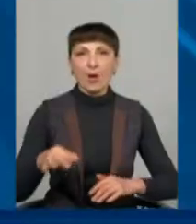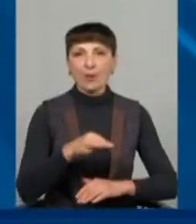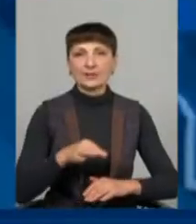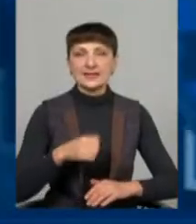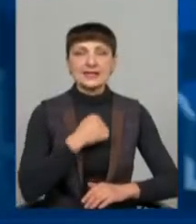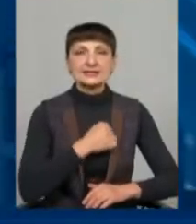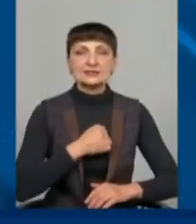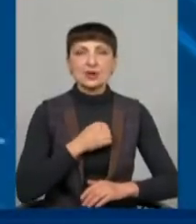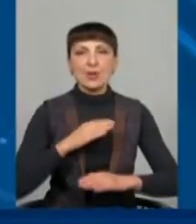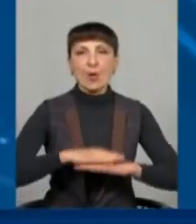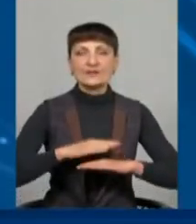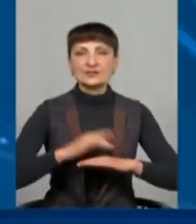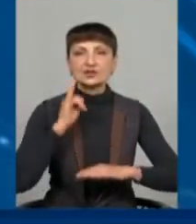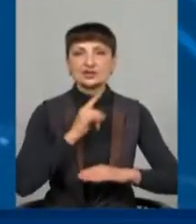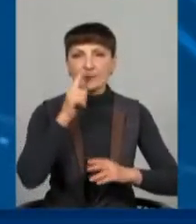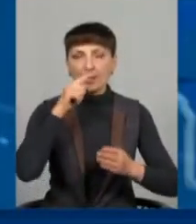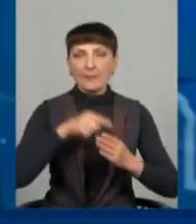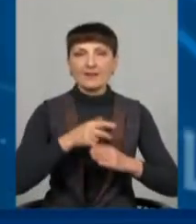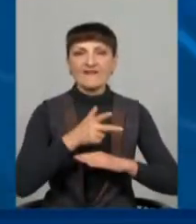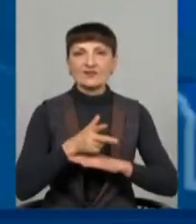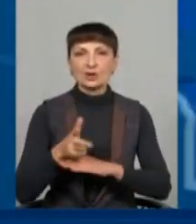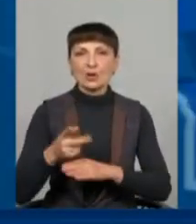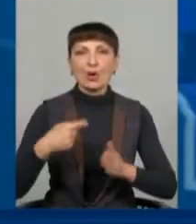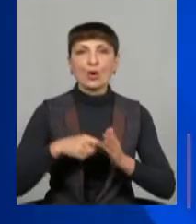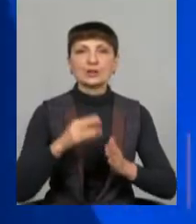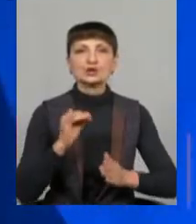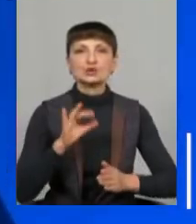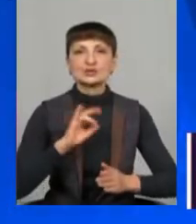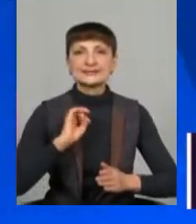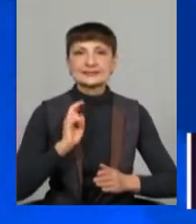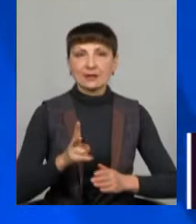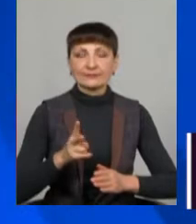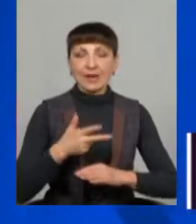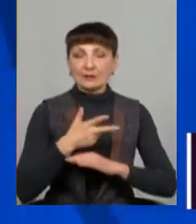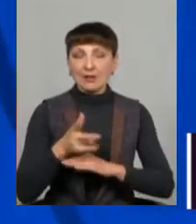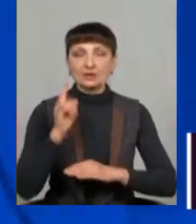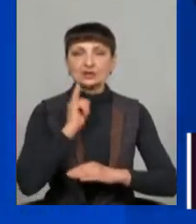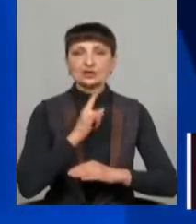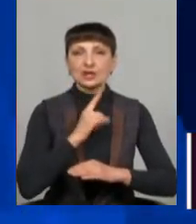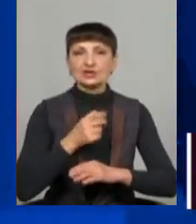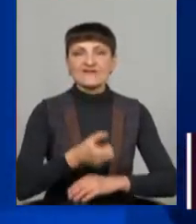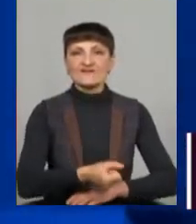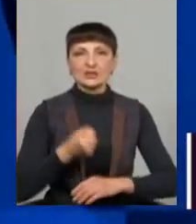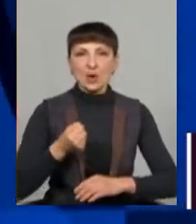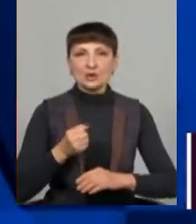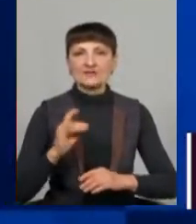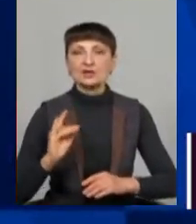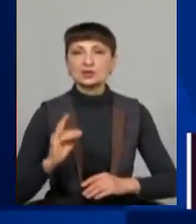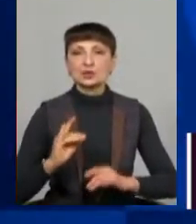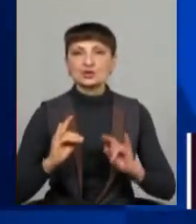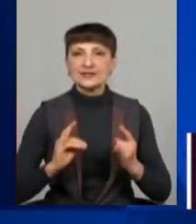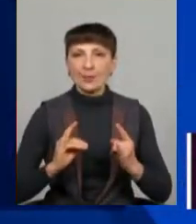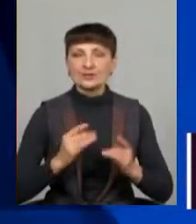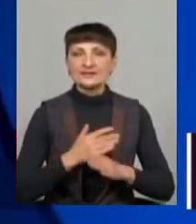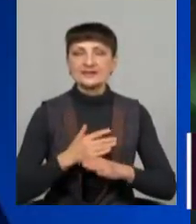Агрессивное поведение женщины попало на видео в дошкольном заведении города Щучинска. На кадрах женщина резко выдергивает стульчик из-под ребенка,